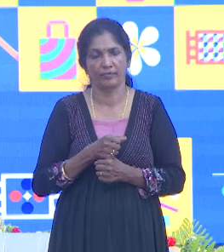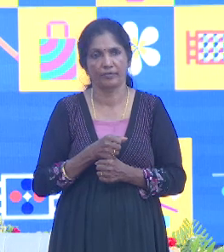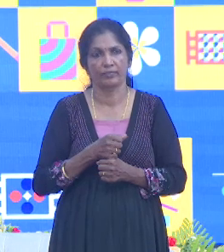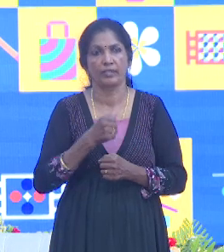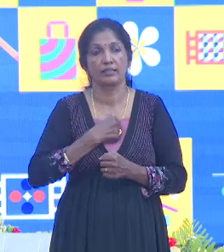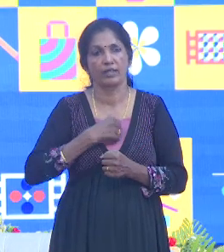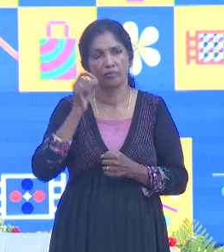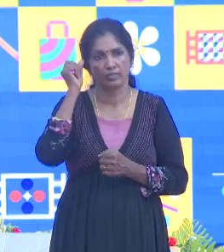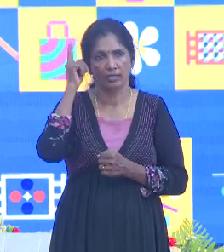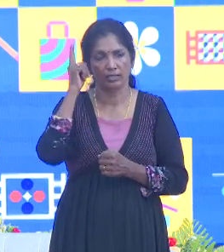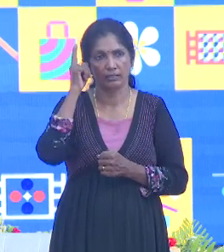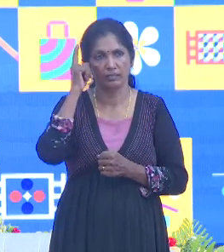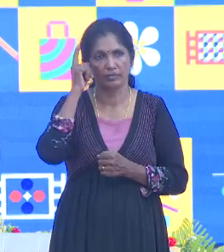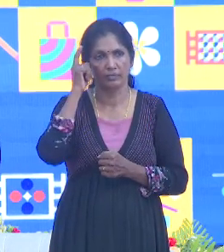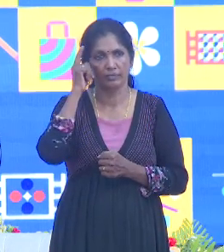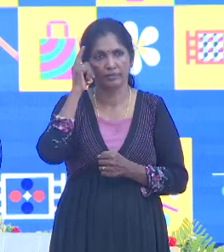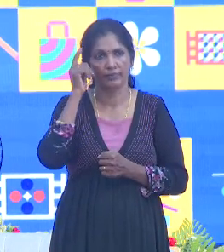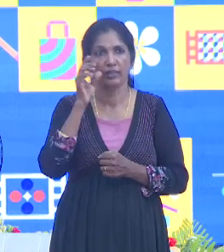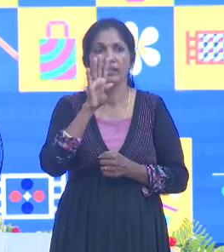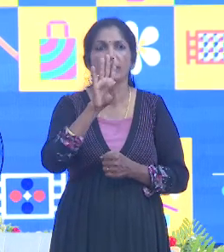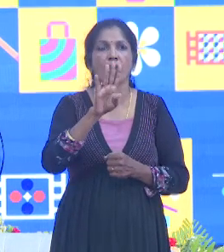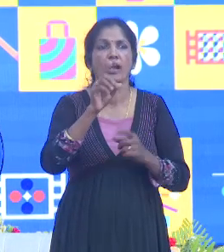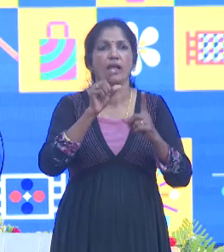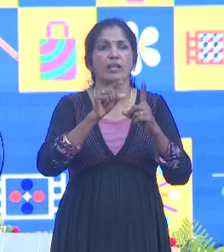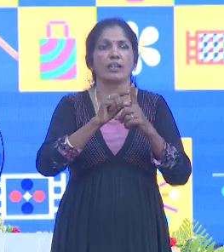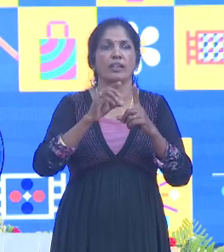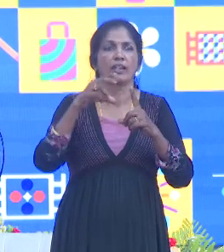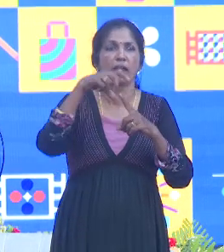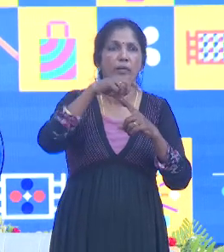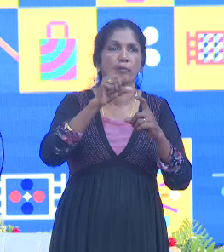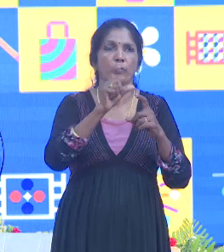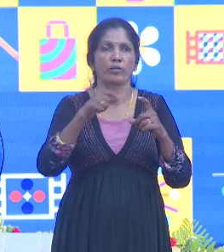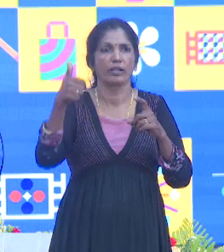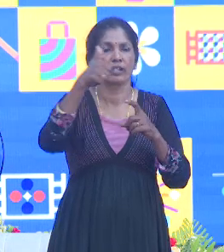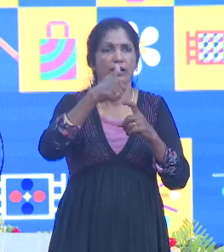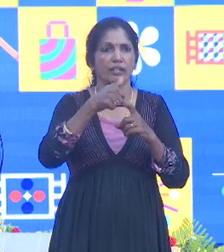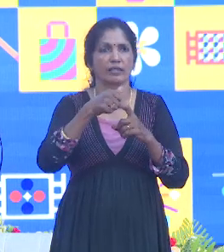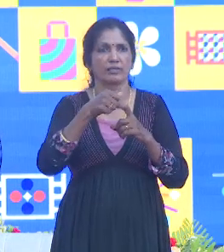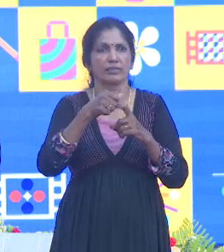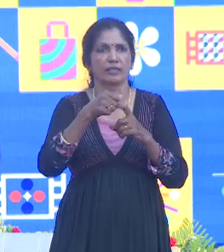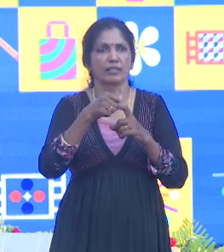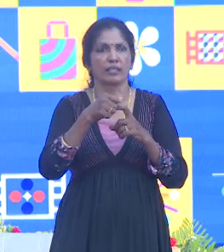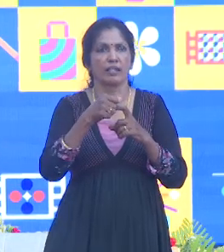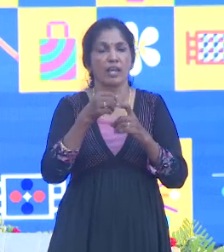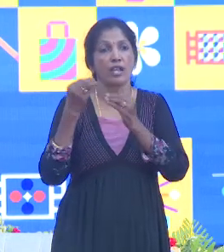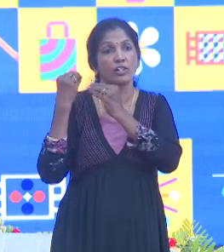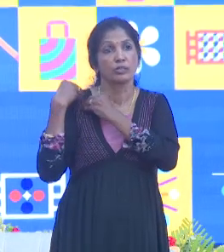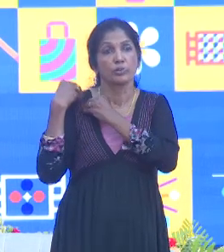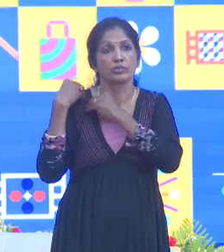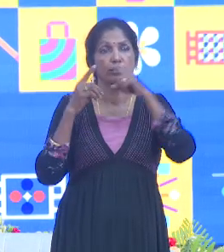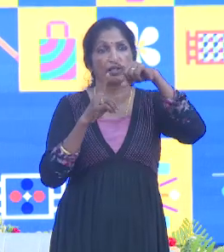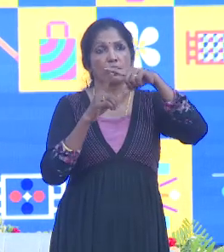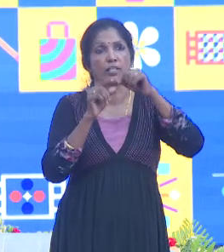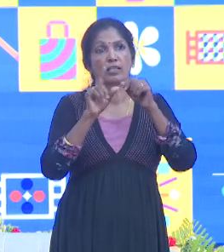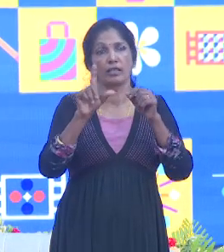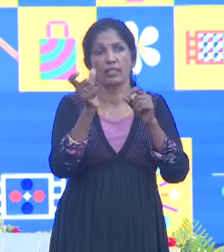ഞാൻ മനസ്സിലാക്കുന്നത് ആ 4 ഡെപ്യൂട്ടി കളക്ടേഴ്സിൻ്റെ ചുമതലയിലുള്ള ഈ താലൂക്ക് ലാൻഡ്